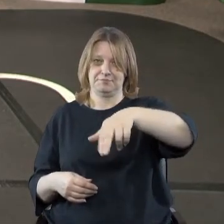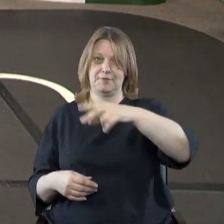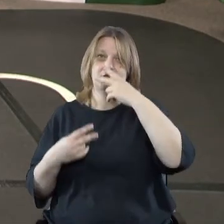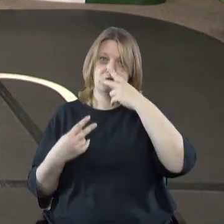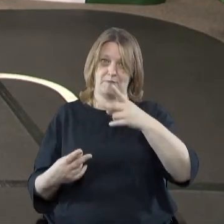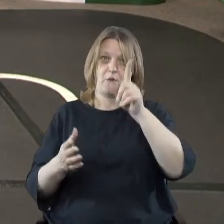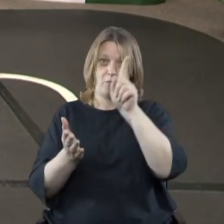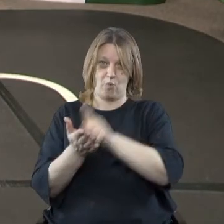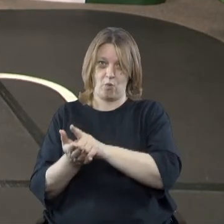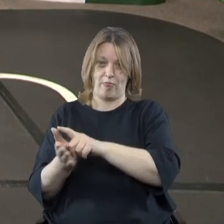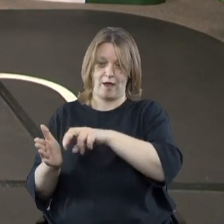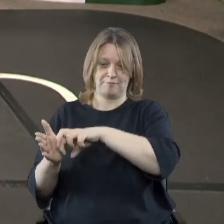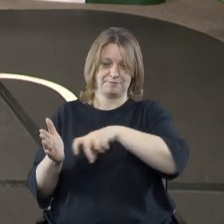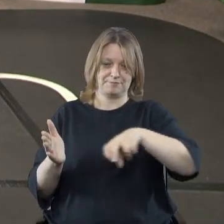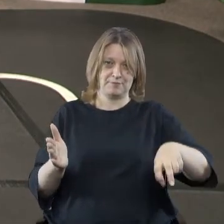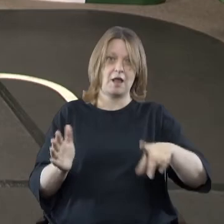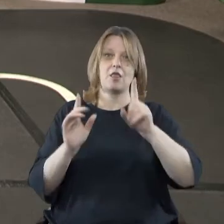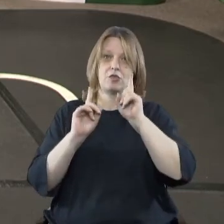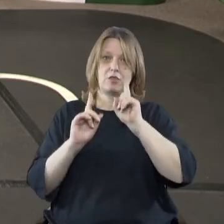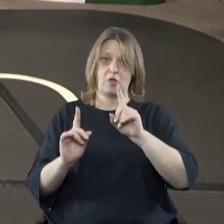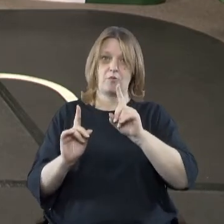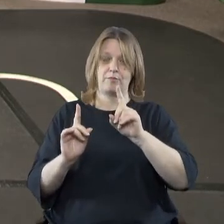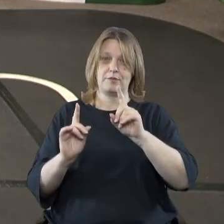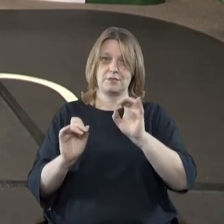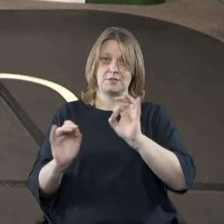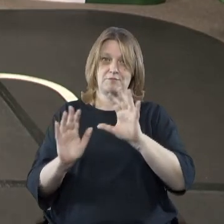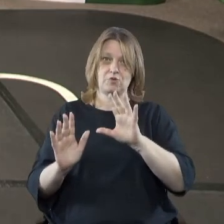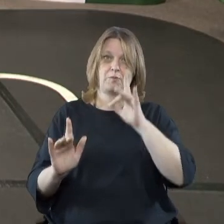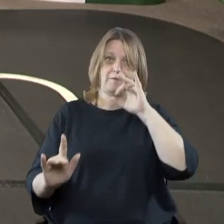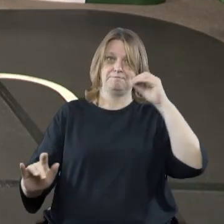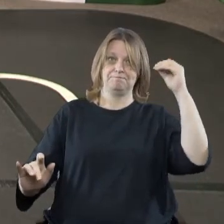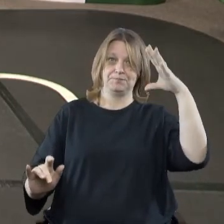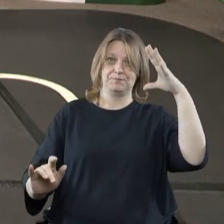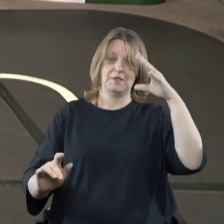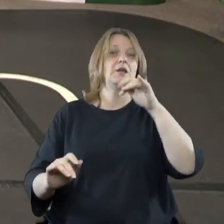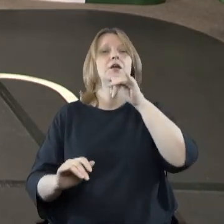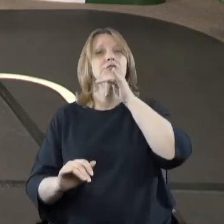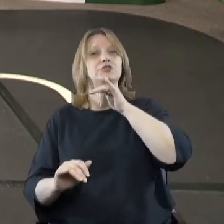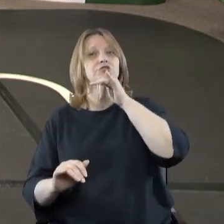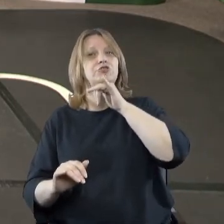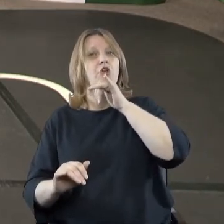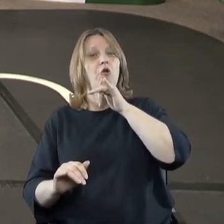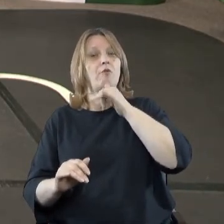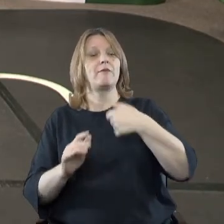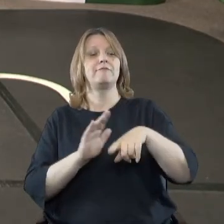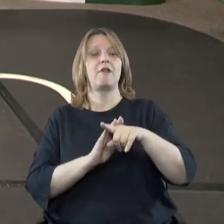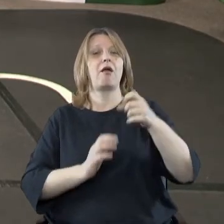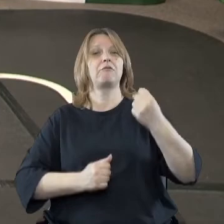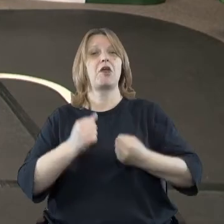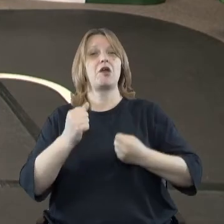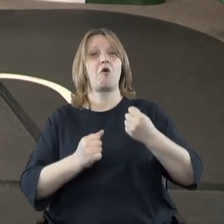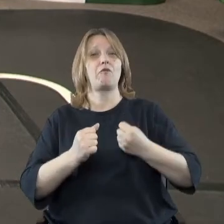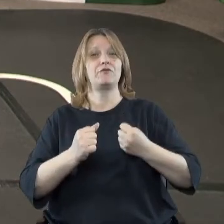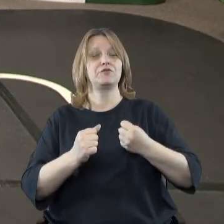zobaczymy, czy mu się uda to zrobić w prawidłowy sposób. Czy zapali się światło zielone? No jest zielone niestety dla kierowców. Czyli